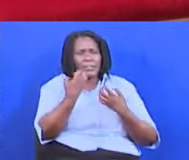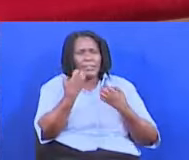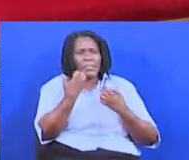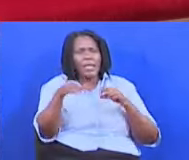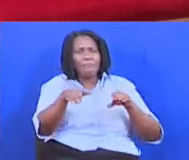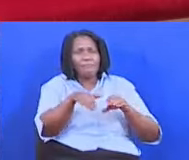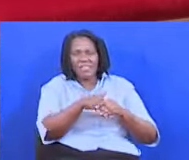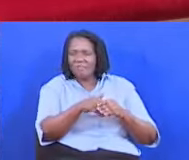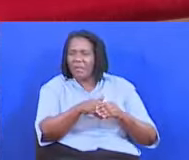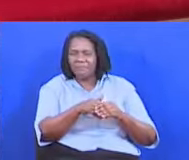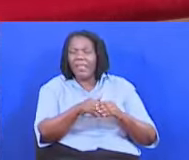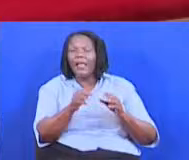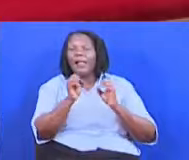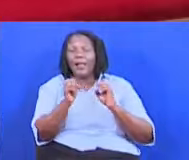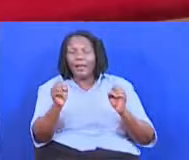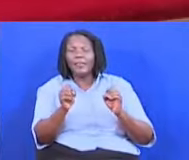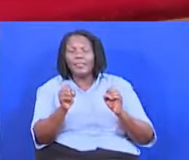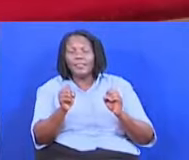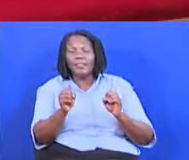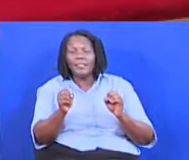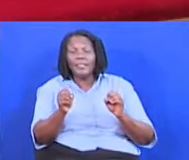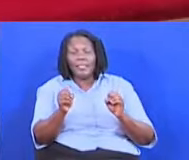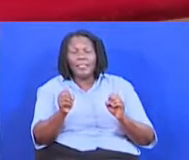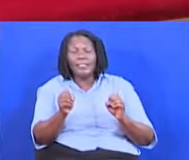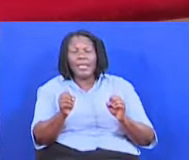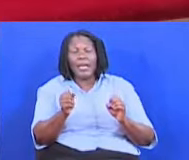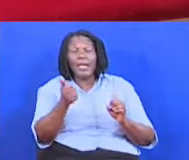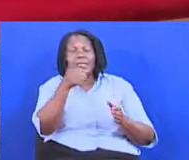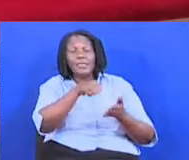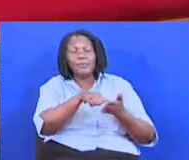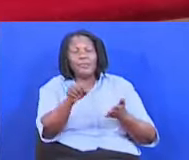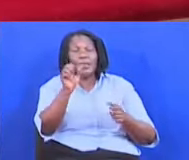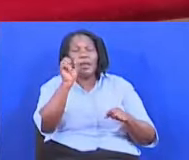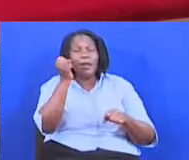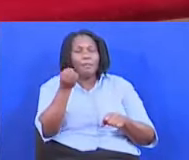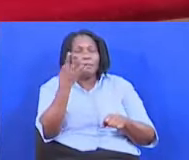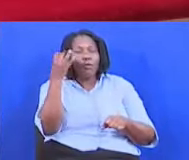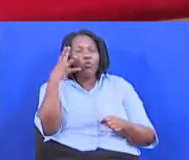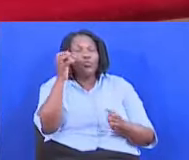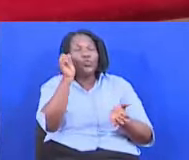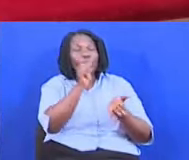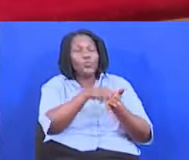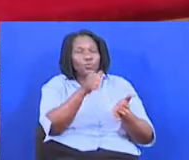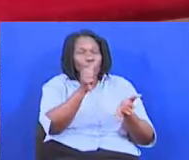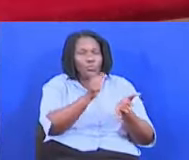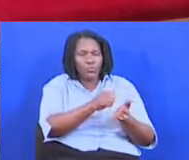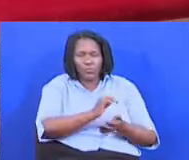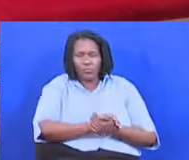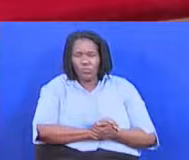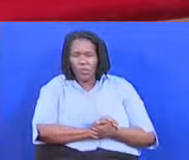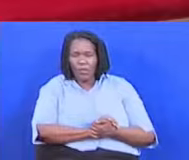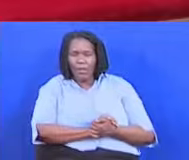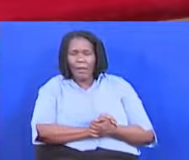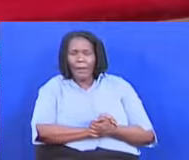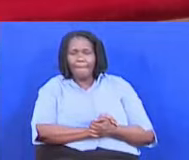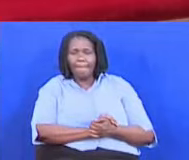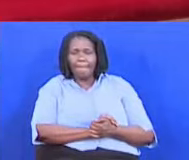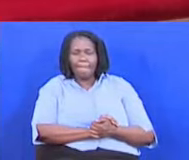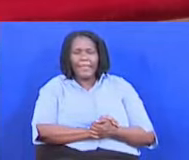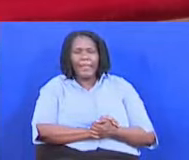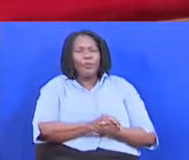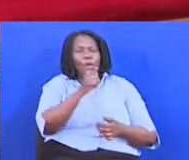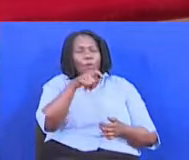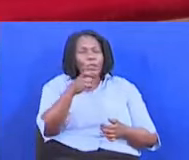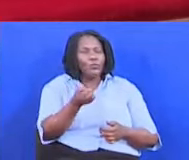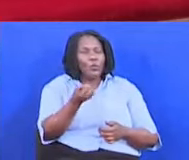pia itagharamia magonjwa sugu ikiwemo magonjwa ya saratani pamoja na watu wanaosafisha damu au